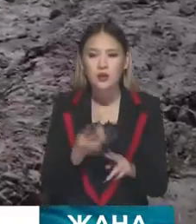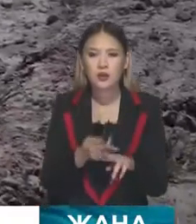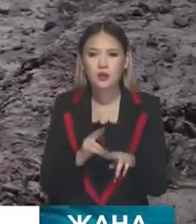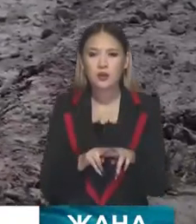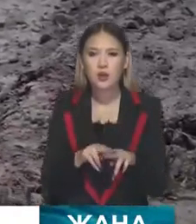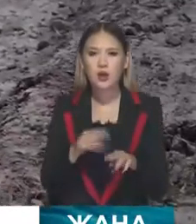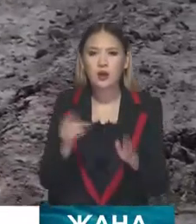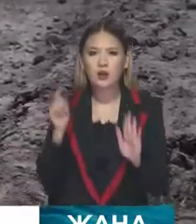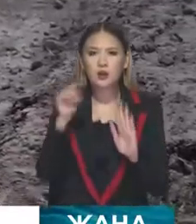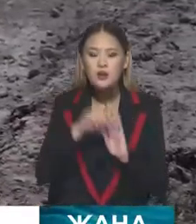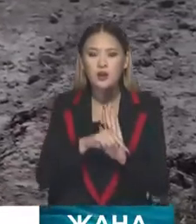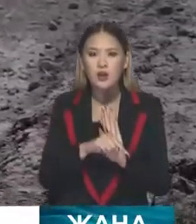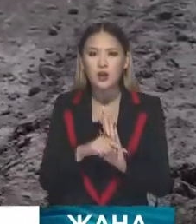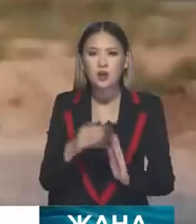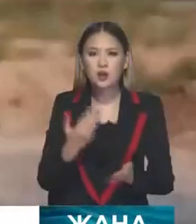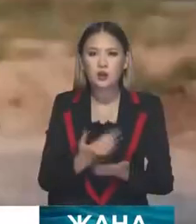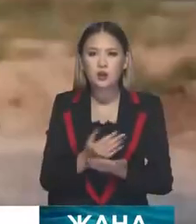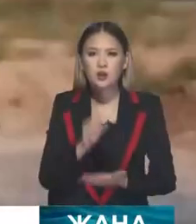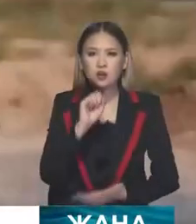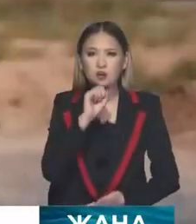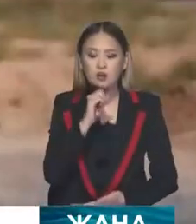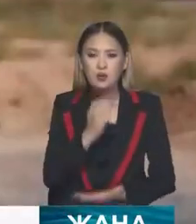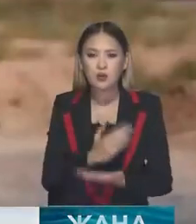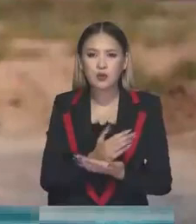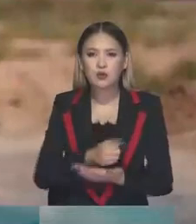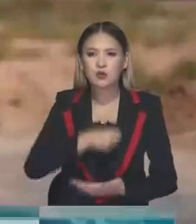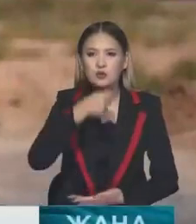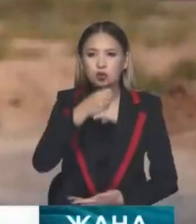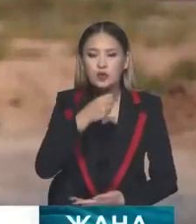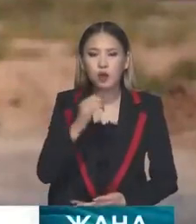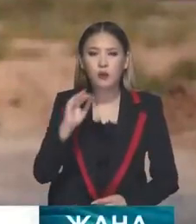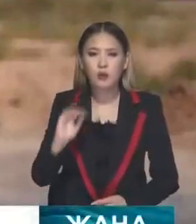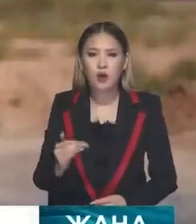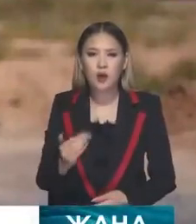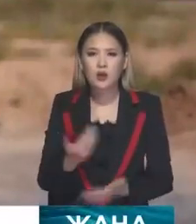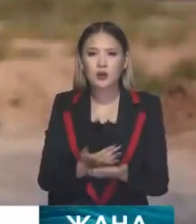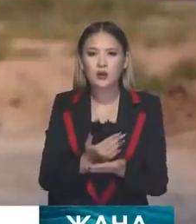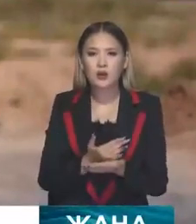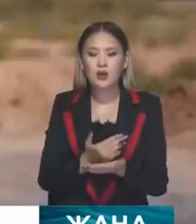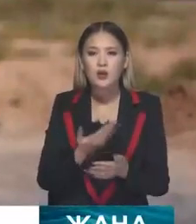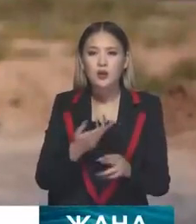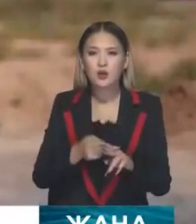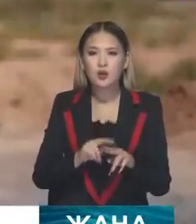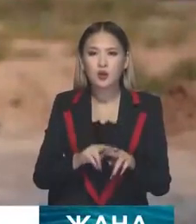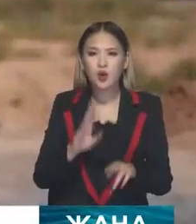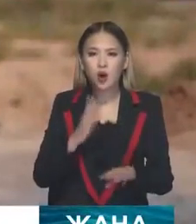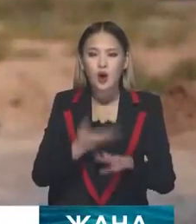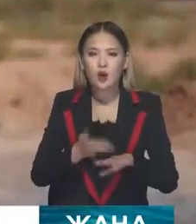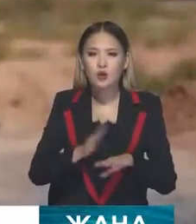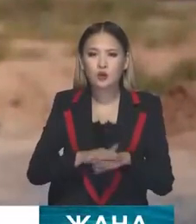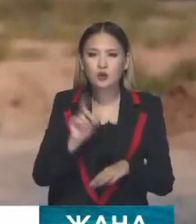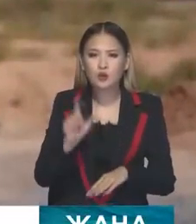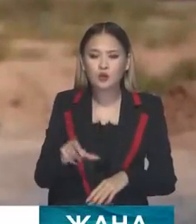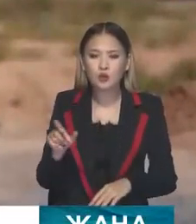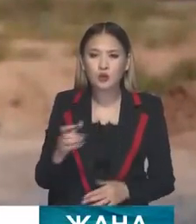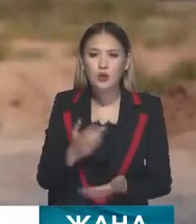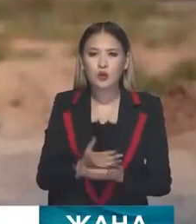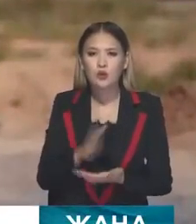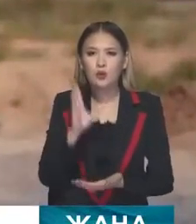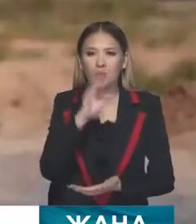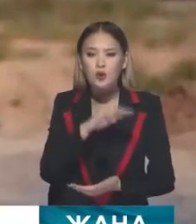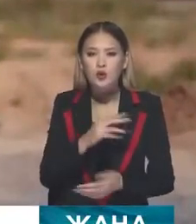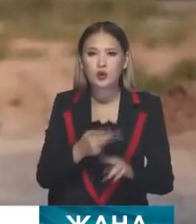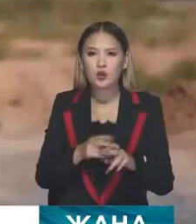ол ішінде қария болады, үлкен кісі болады, кіші болады, бала болады деген сияқты ауру кісілер болады. Сол жағдайларда